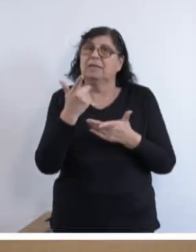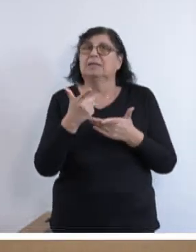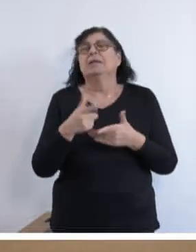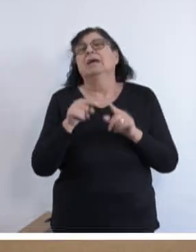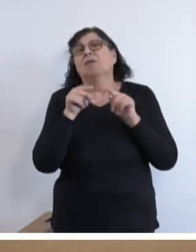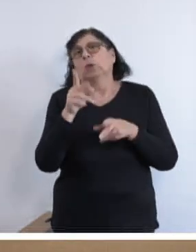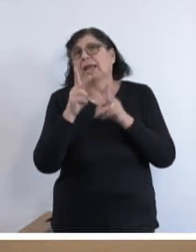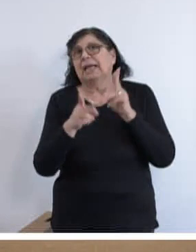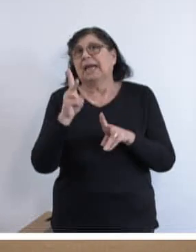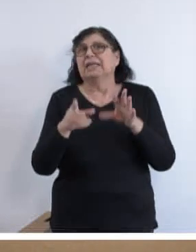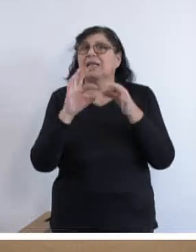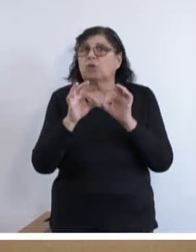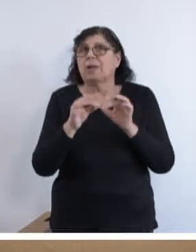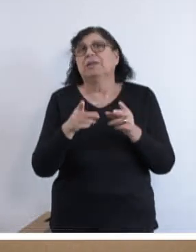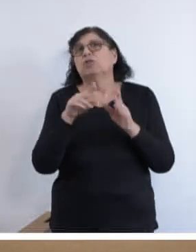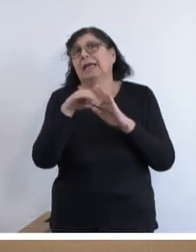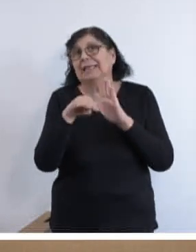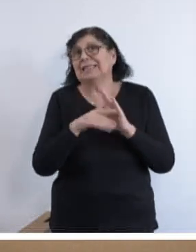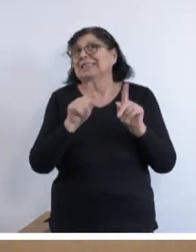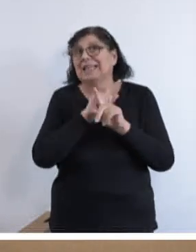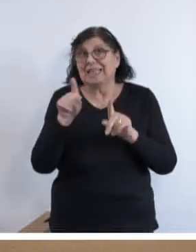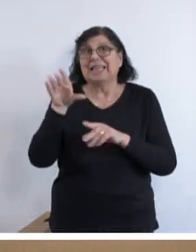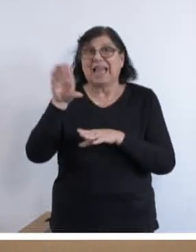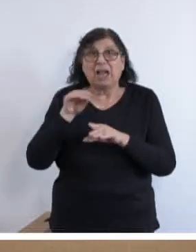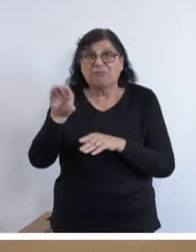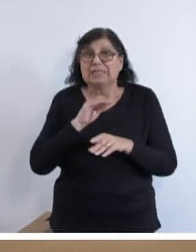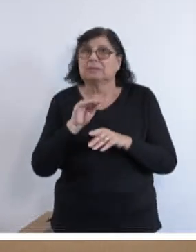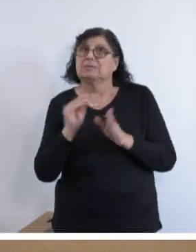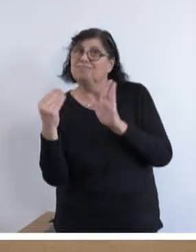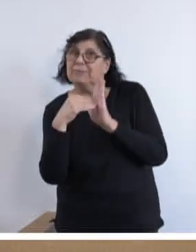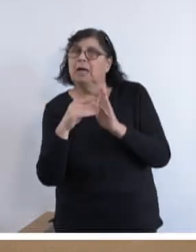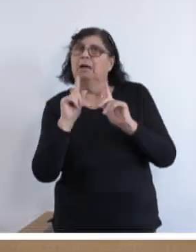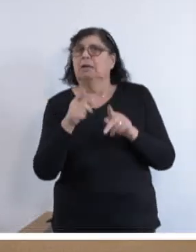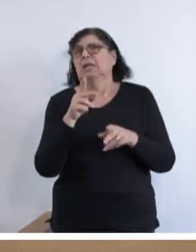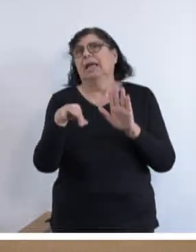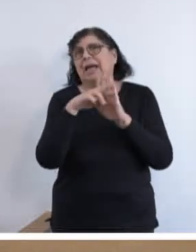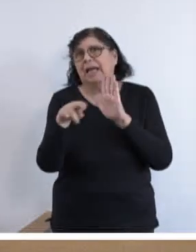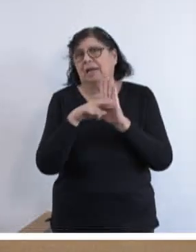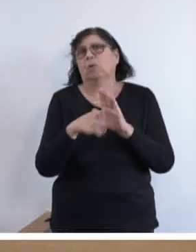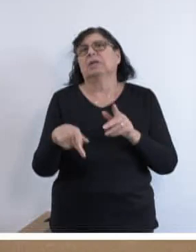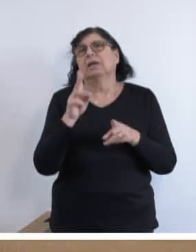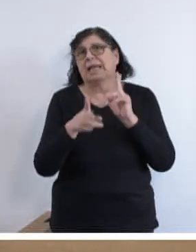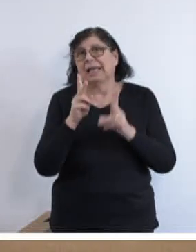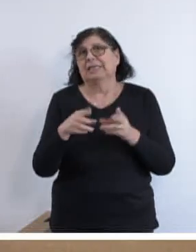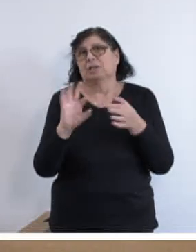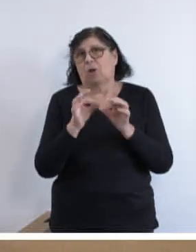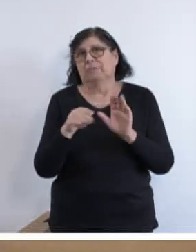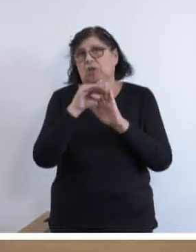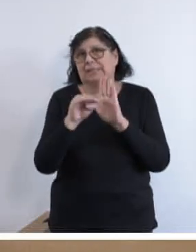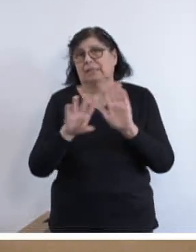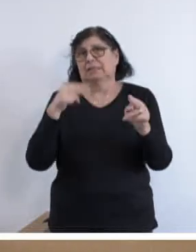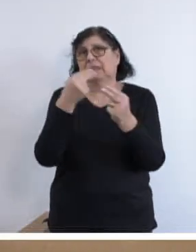vom Gerichtsdolmetschergesetz nicht erfasst werden, an die Regelungen des Gerichtsdolmetschergesetzes angepasst